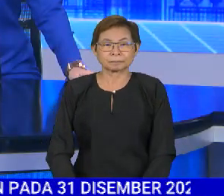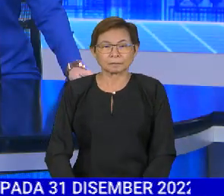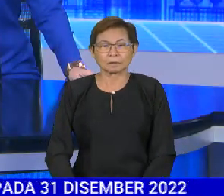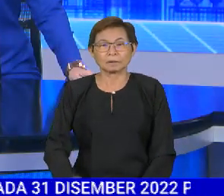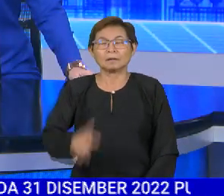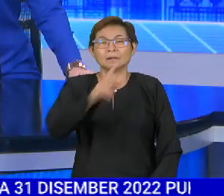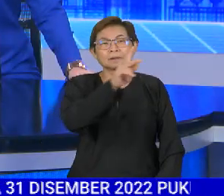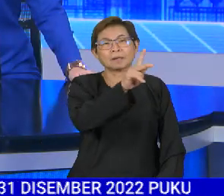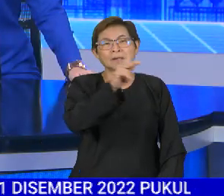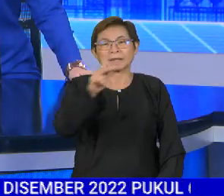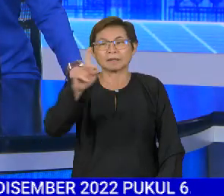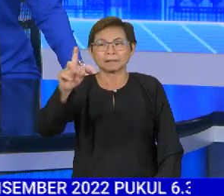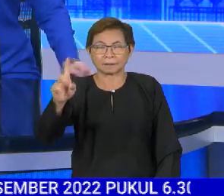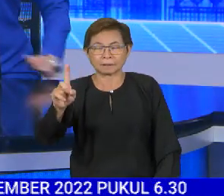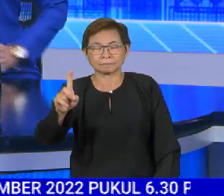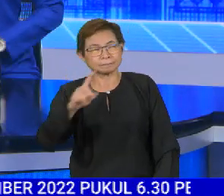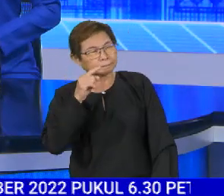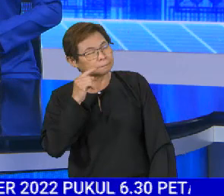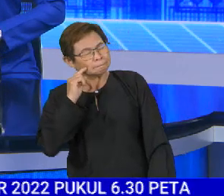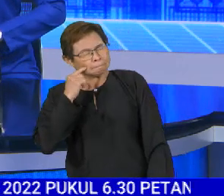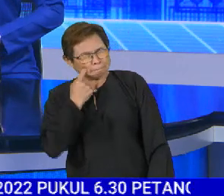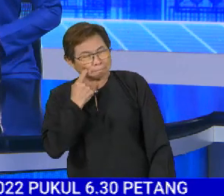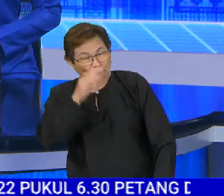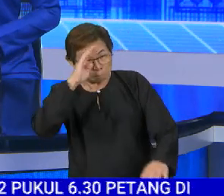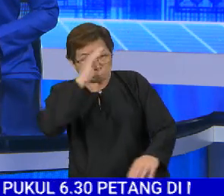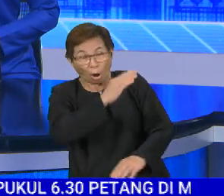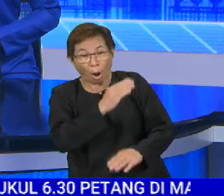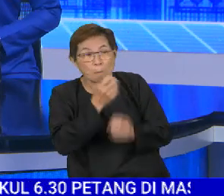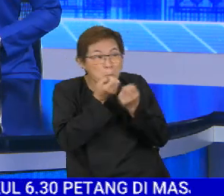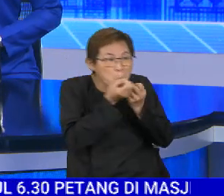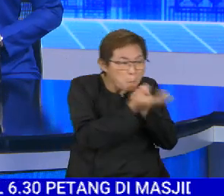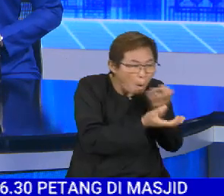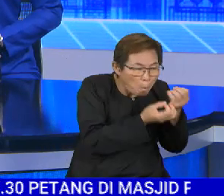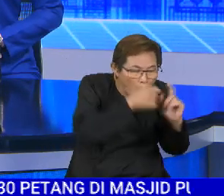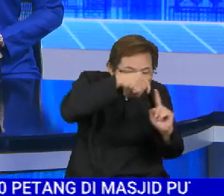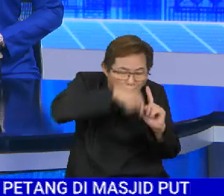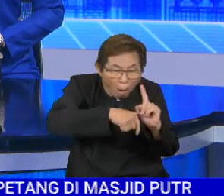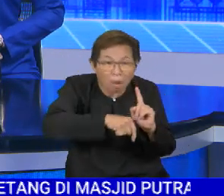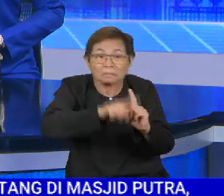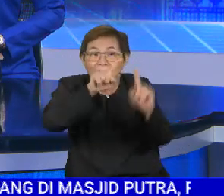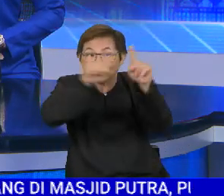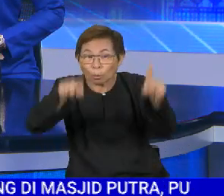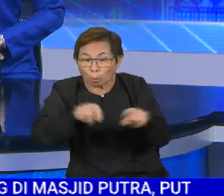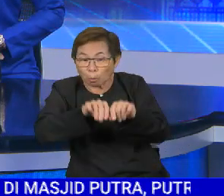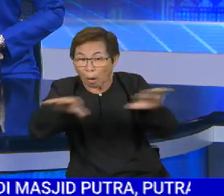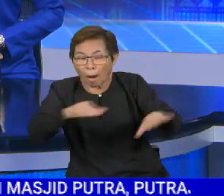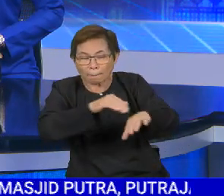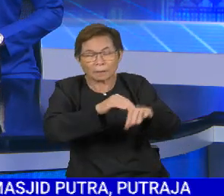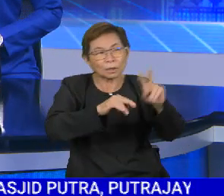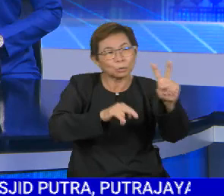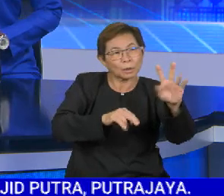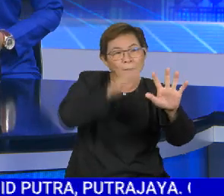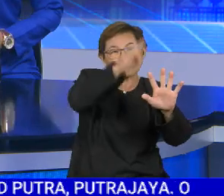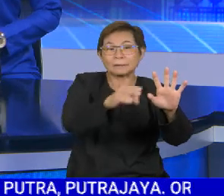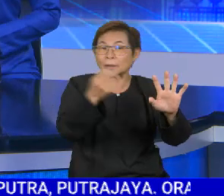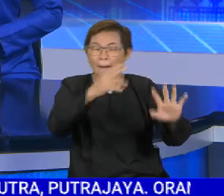kemudian komunikasi dan digital memandang Sirius bawaan kebocoran data yang dibuat sebuah lama sesawang pada 25 Desember